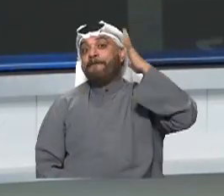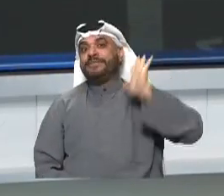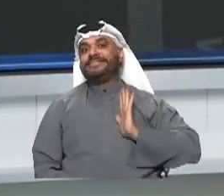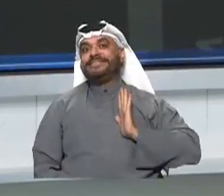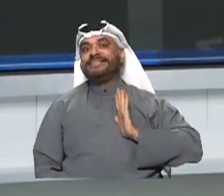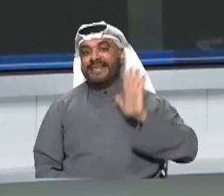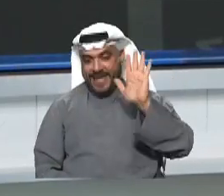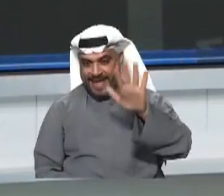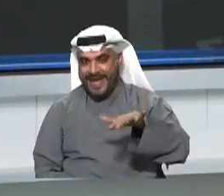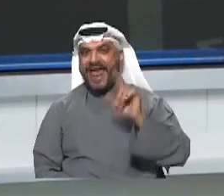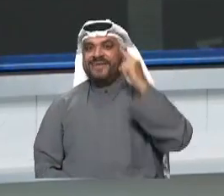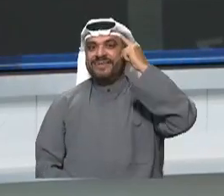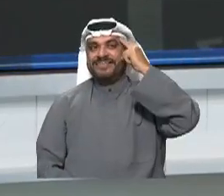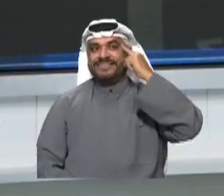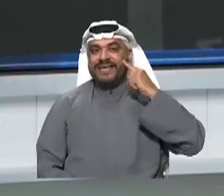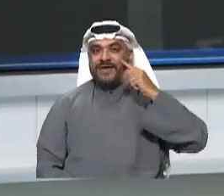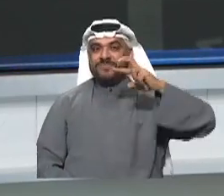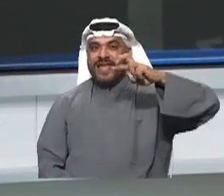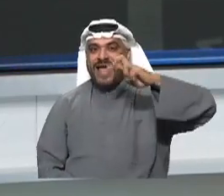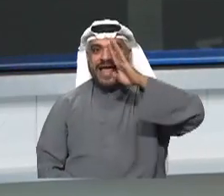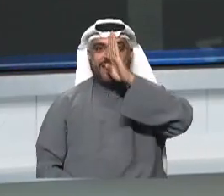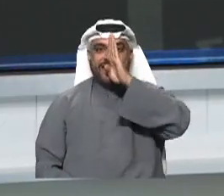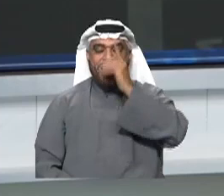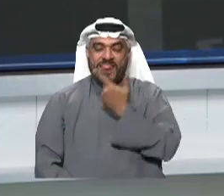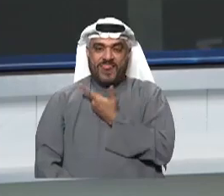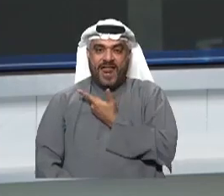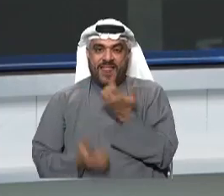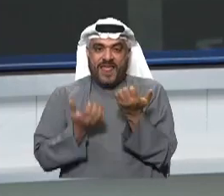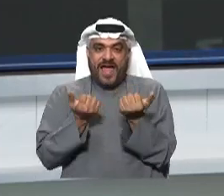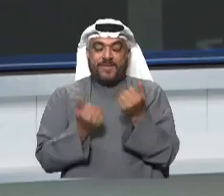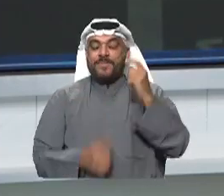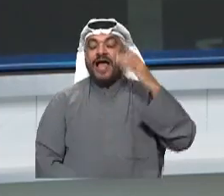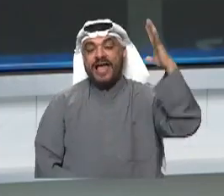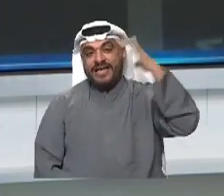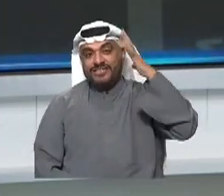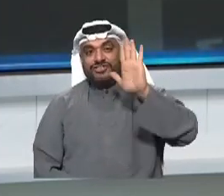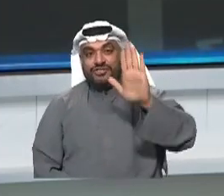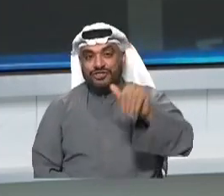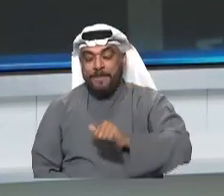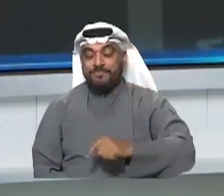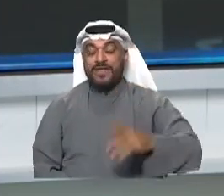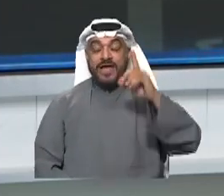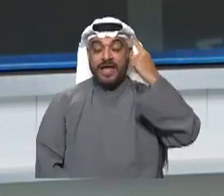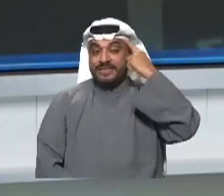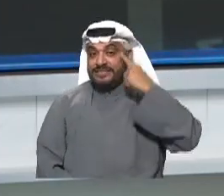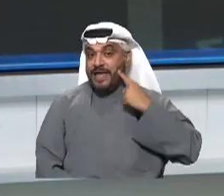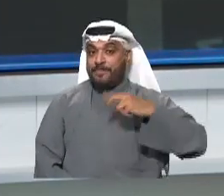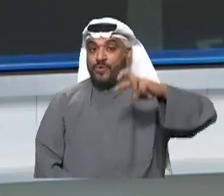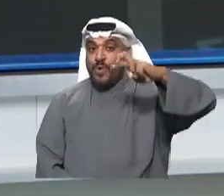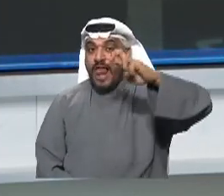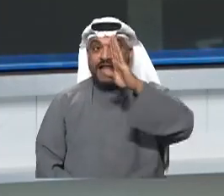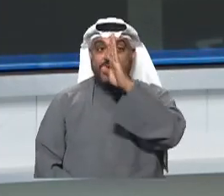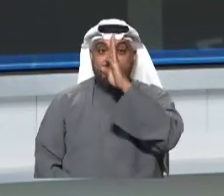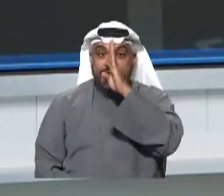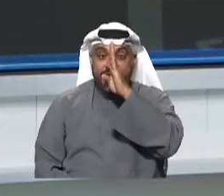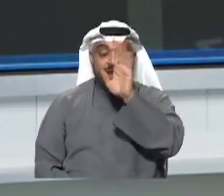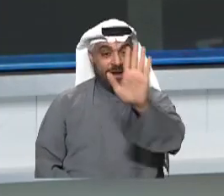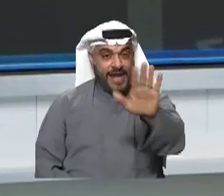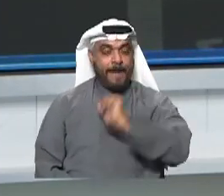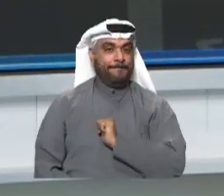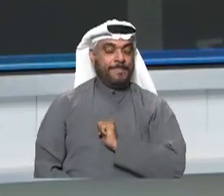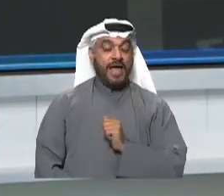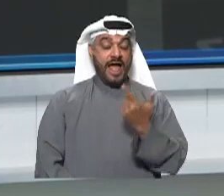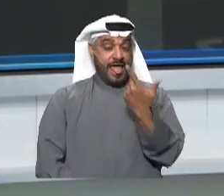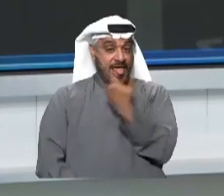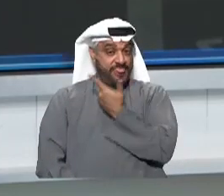وخاليه من السحب وايضا الاستمرار في رياح الشماليه الغربيه في يوم السبت والاحد والاثنين لكن بيوم الثلاثاء راح تكون